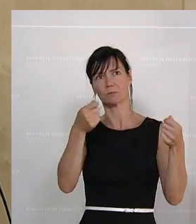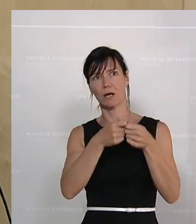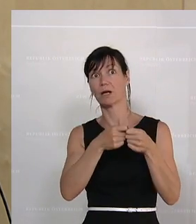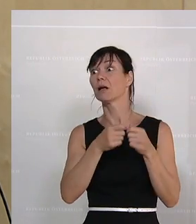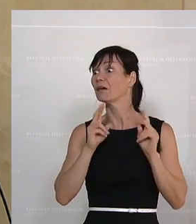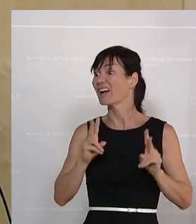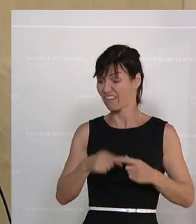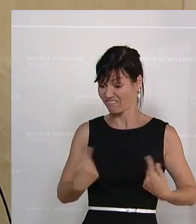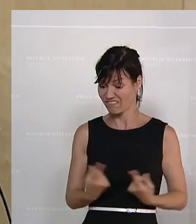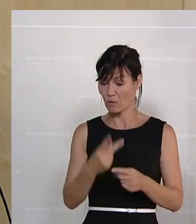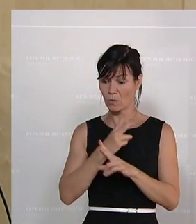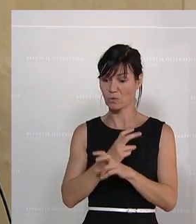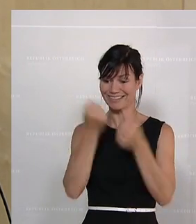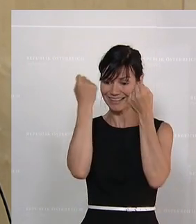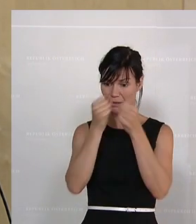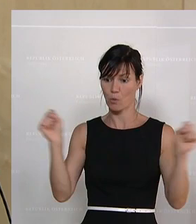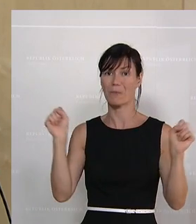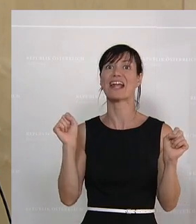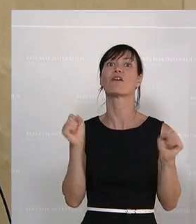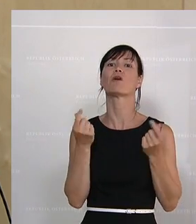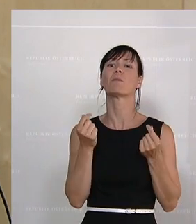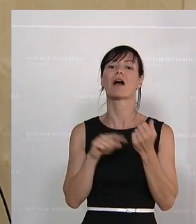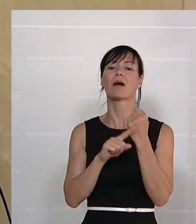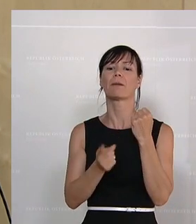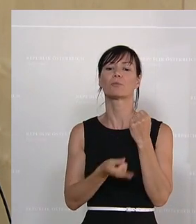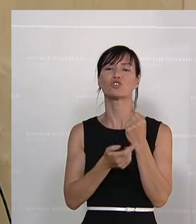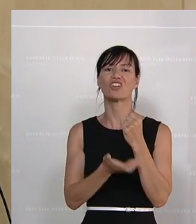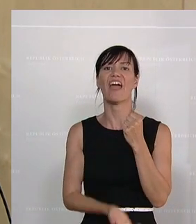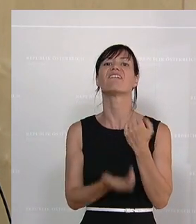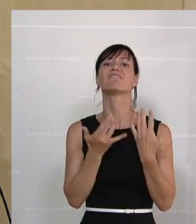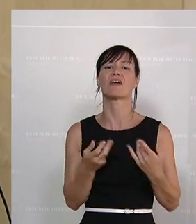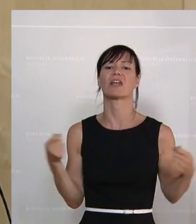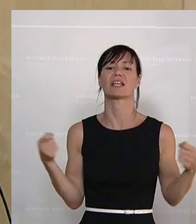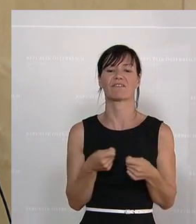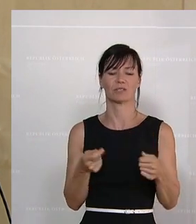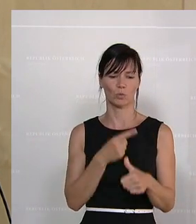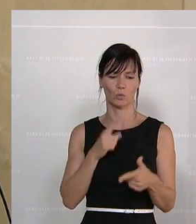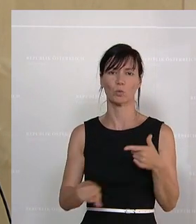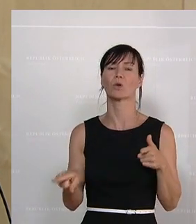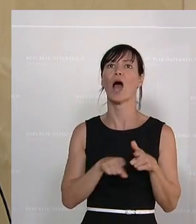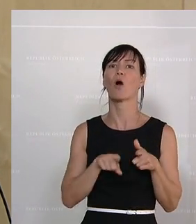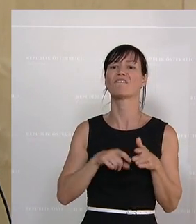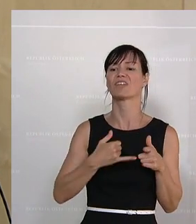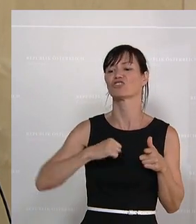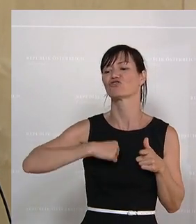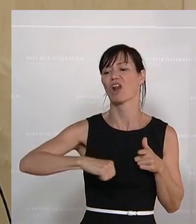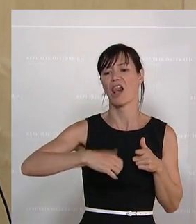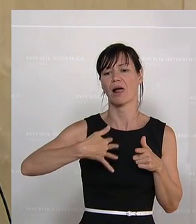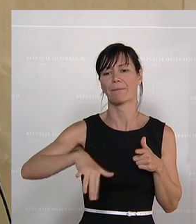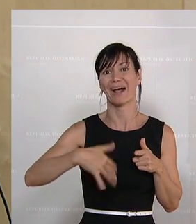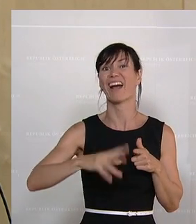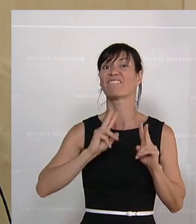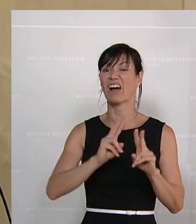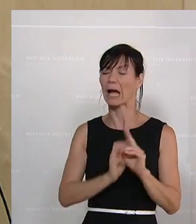als republik österreich was das volumen betrifft aber vor allem auch was die geschwindigkeit betrifft mit abstand